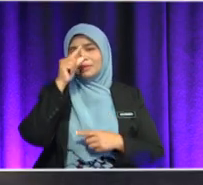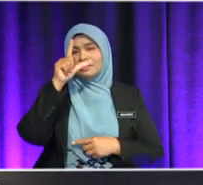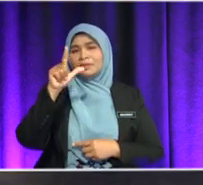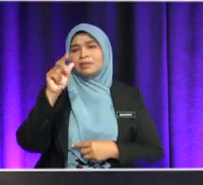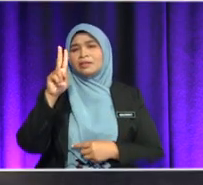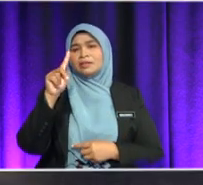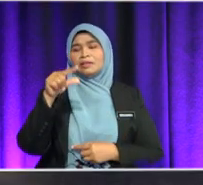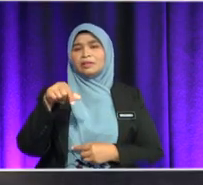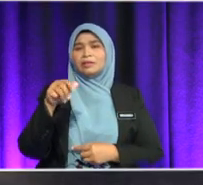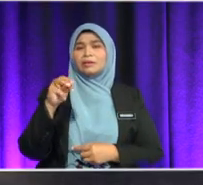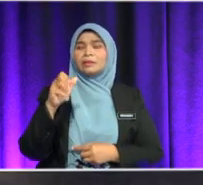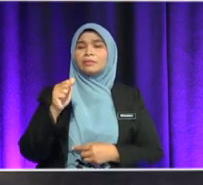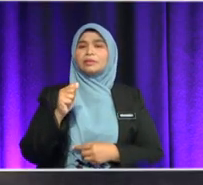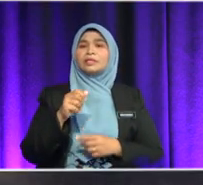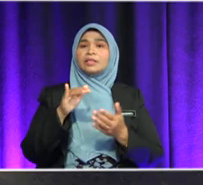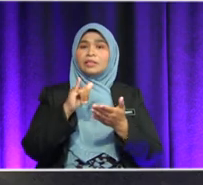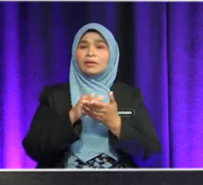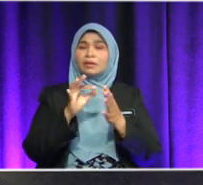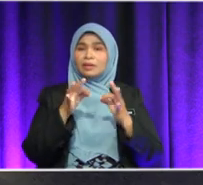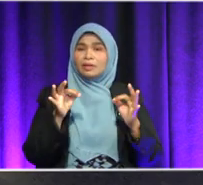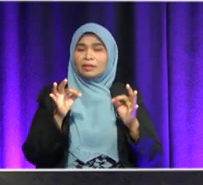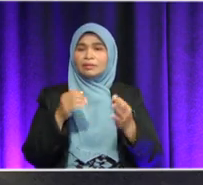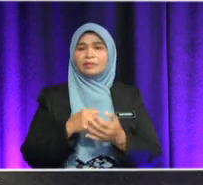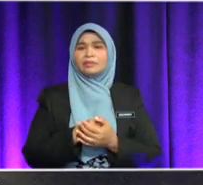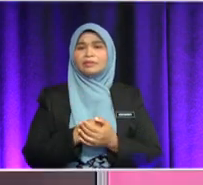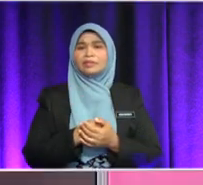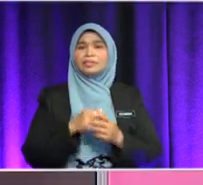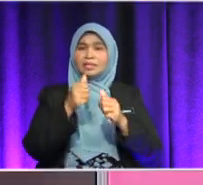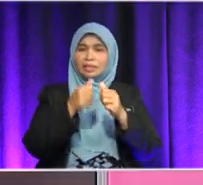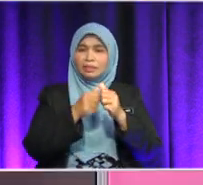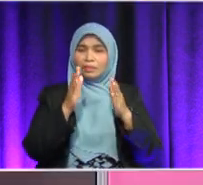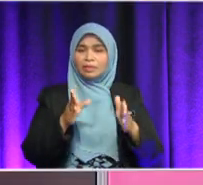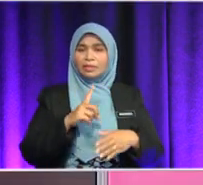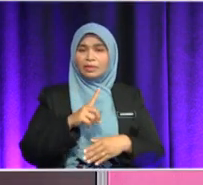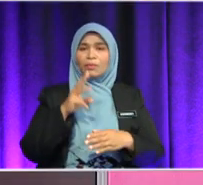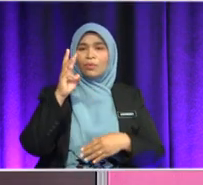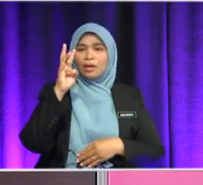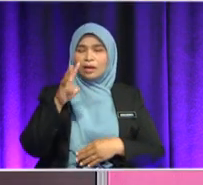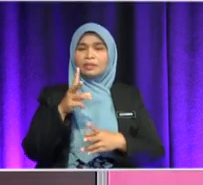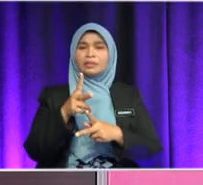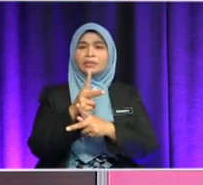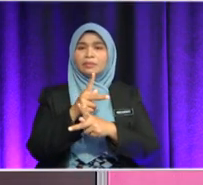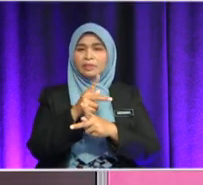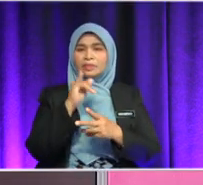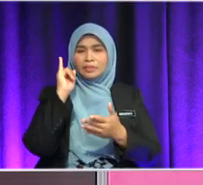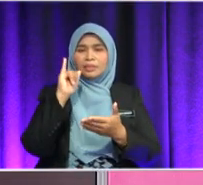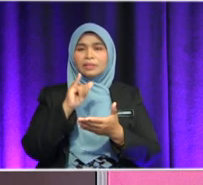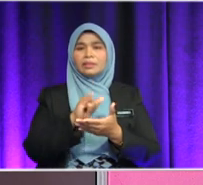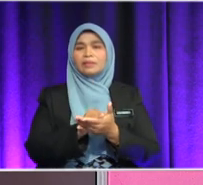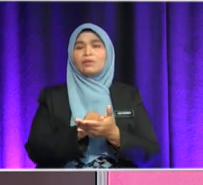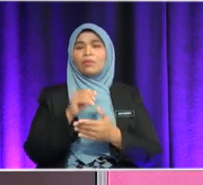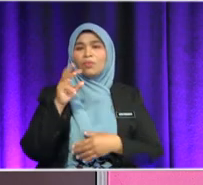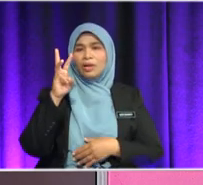itulah ayat yang mana kita nih setiap muslim itu wajib memelihara Iman wajib Ulang balik wajib